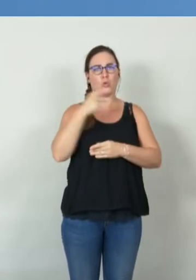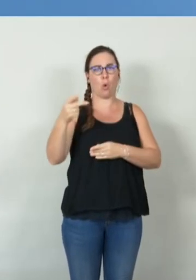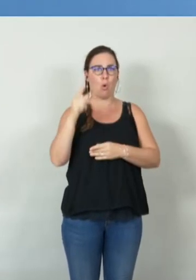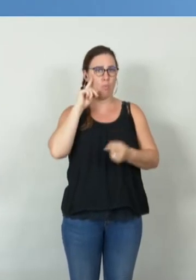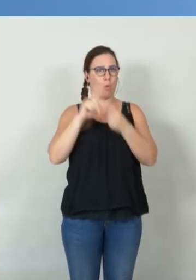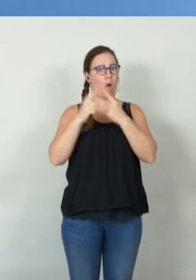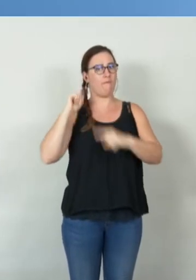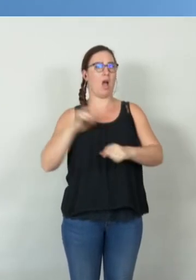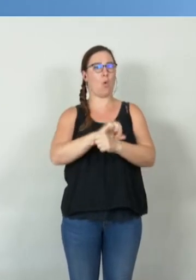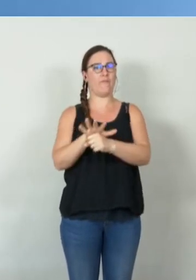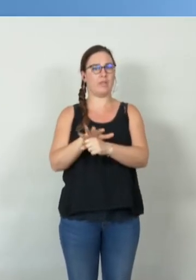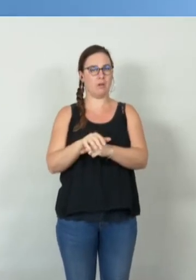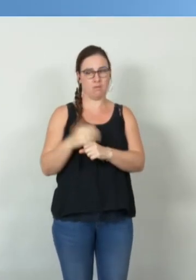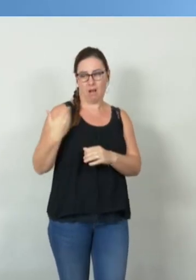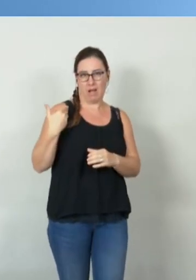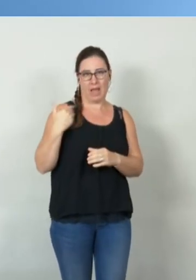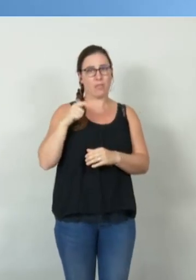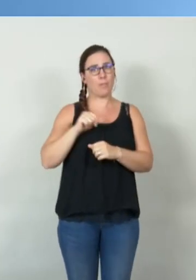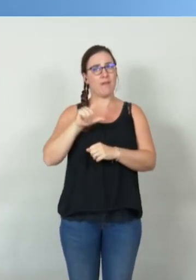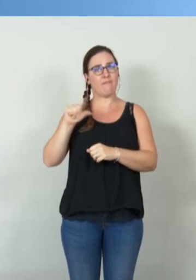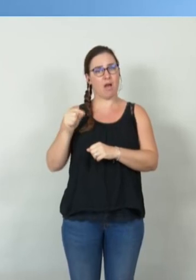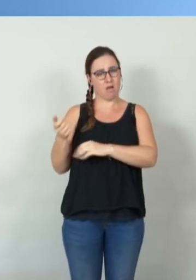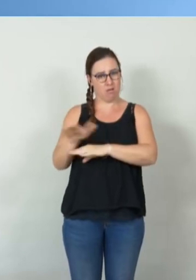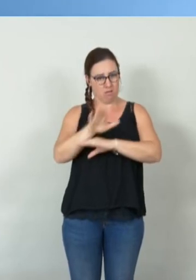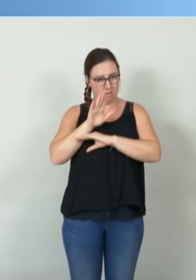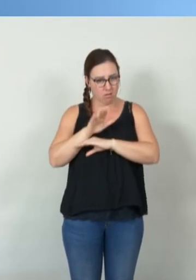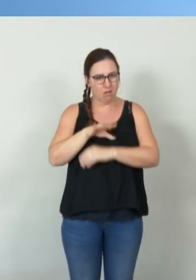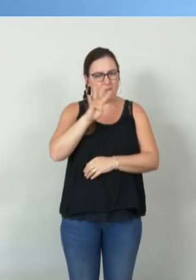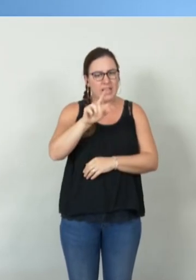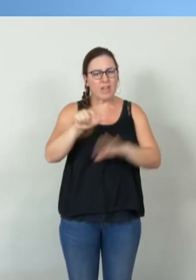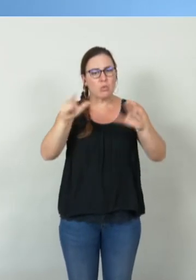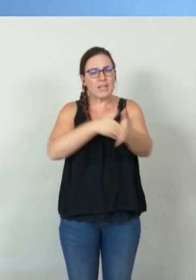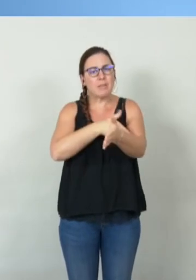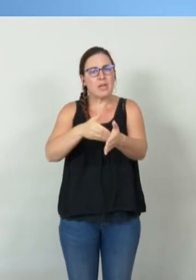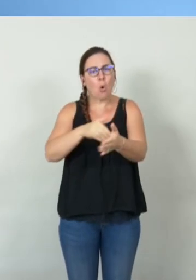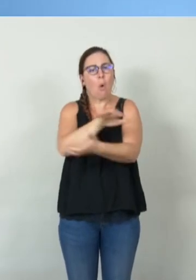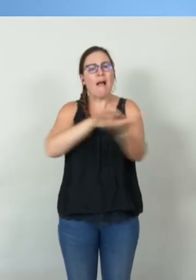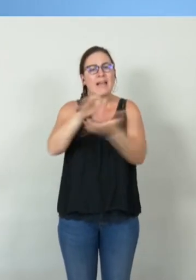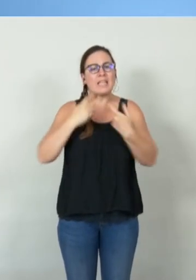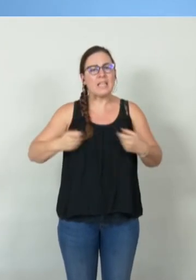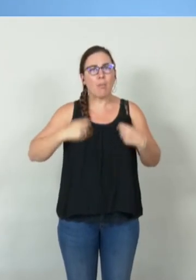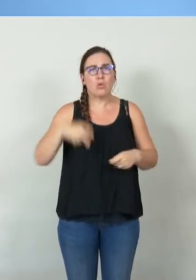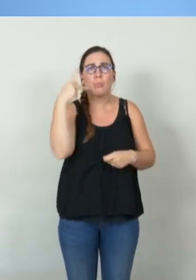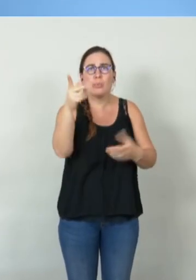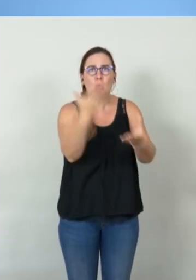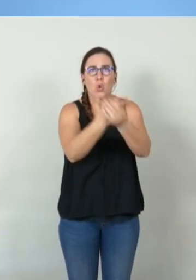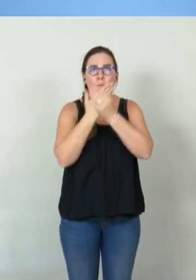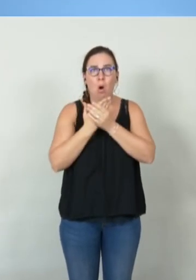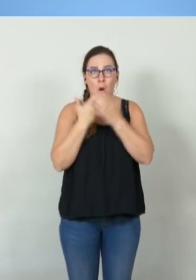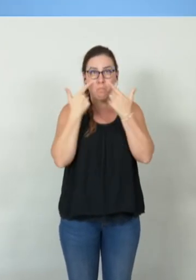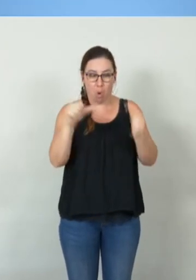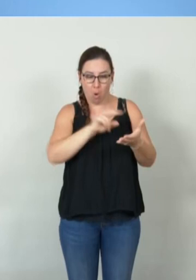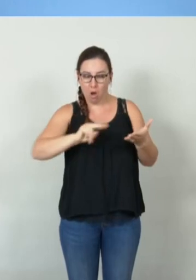bilan de 2020 vous indiquez que la crise a coûté en toute et pour tout 4,7 millions ce sont vos documents qui le disent vous avez fait